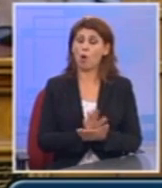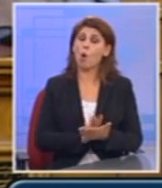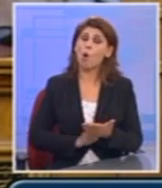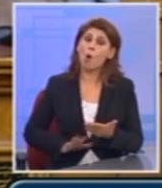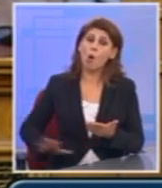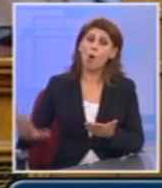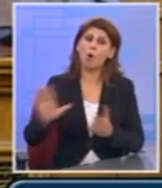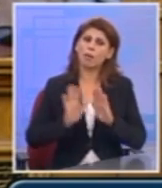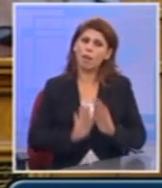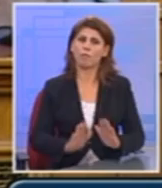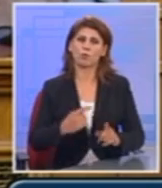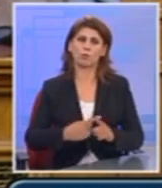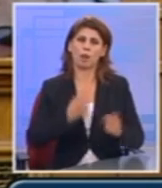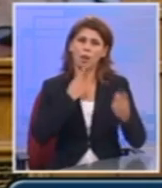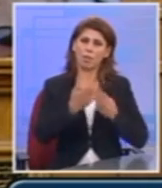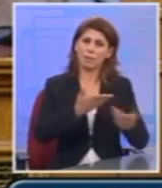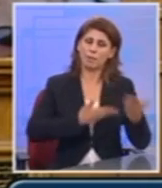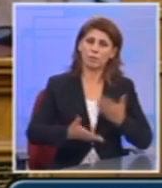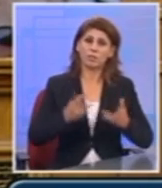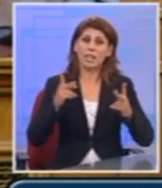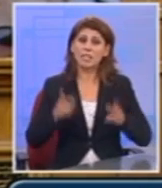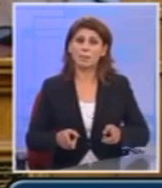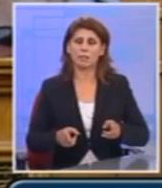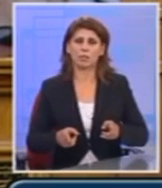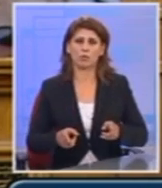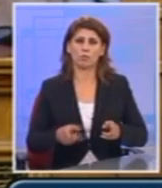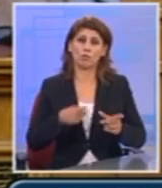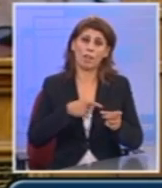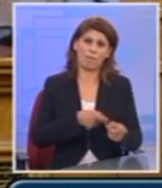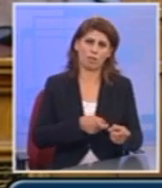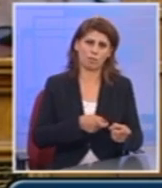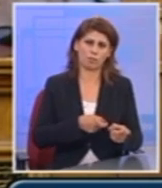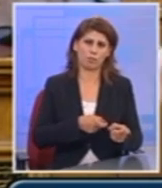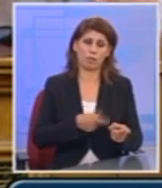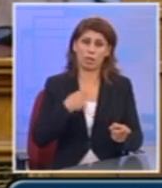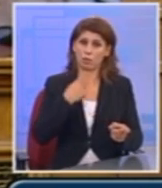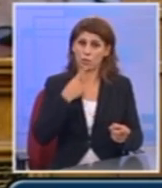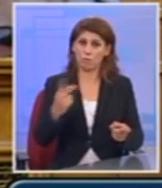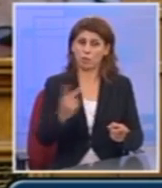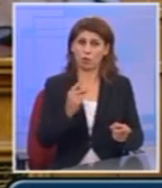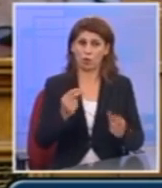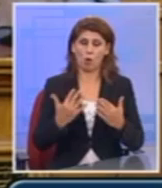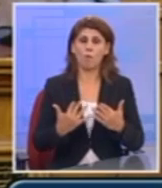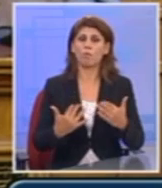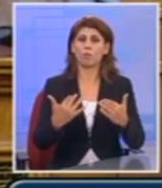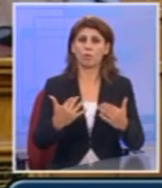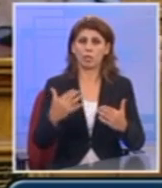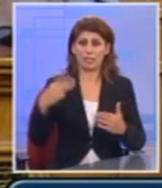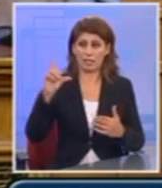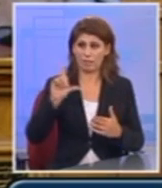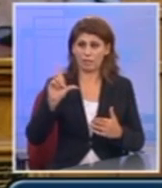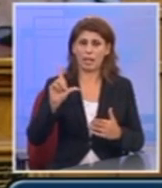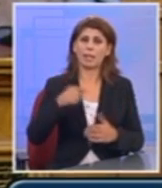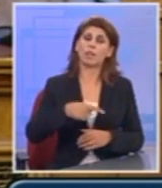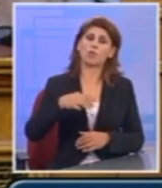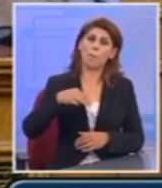τον ελληνικό λαό να διαπραγματευτεί και να σταματήσουν τις εκβιασμούς το είπαμε σστο κοινοβούλιο τη δευτέρα στο mario dry και τα